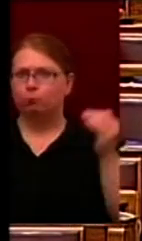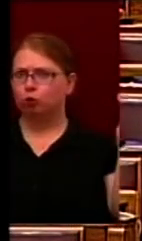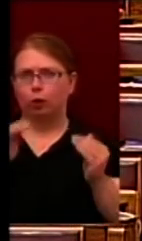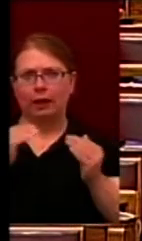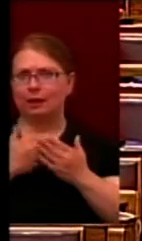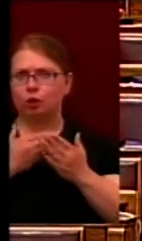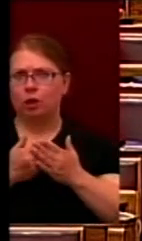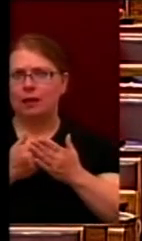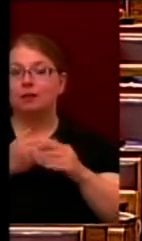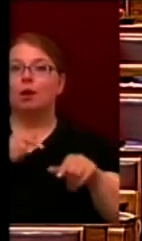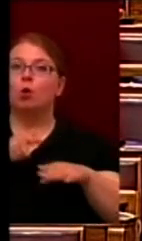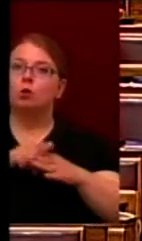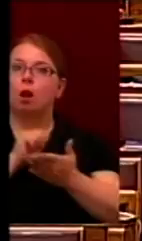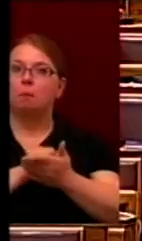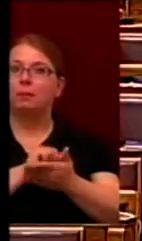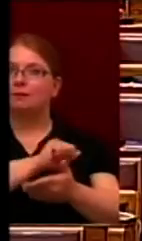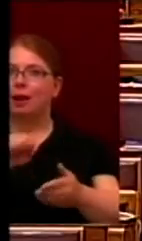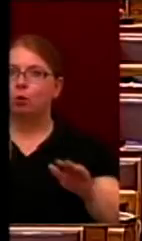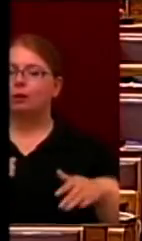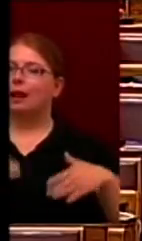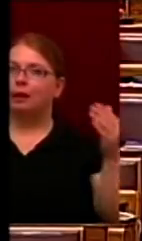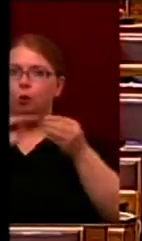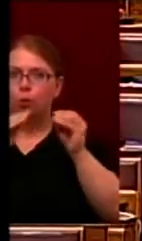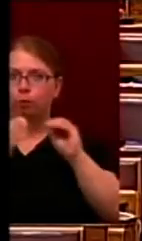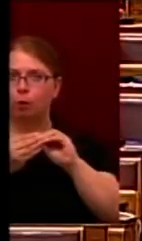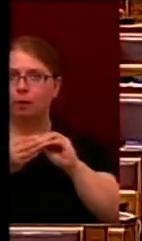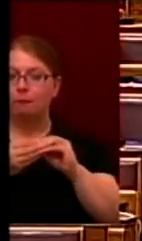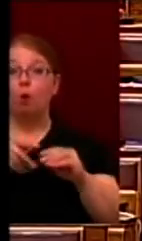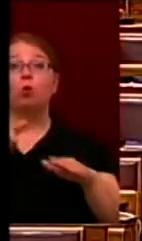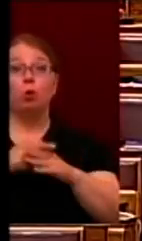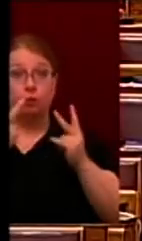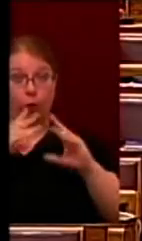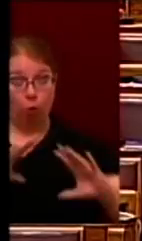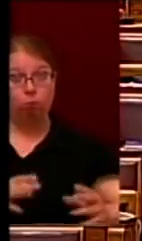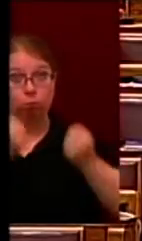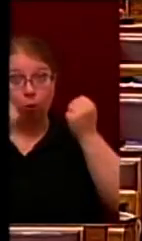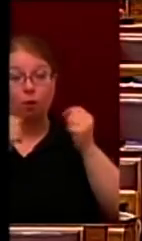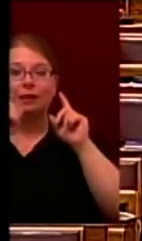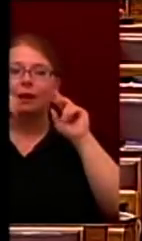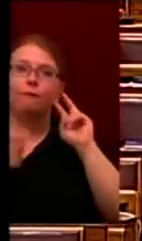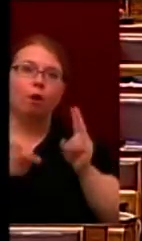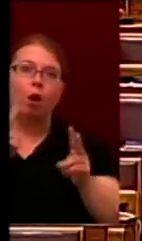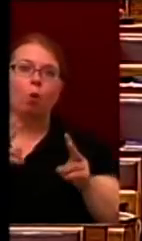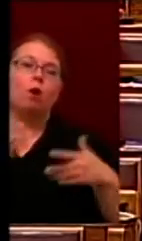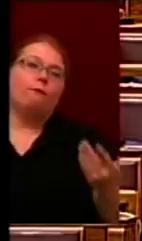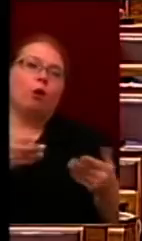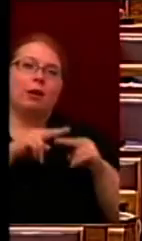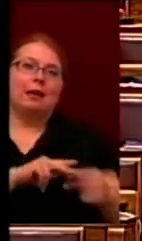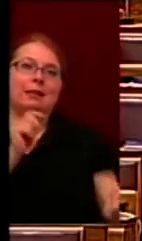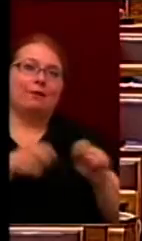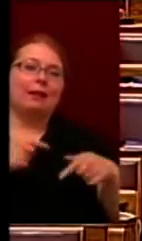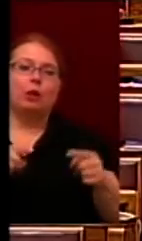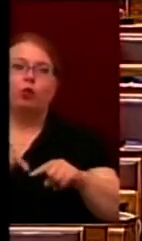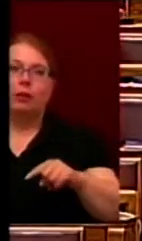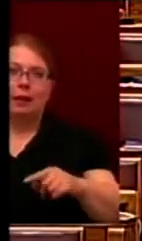jelent. Ezeknél a közalapítványoknál az volt a legnagyobb probléma, hogy már közvagyonból jöttek létre, valamilyen úton, módon, vagy a rendszerváltáskor, vagy